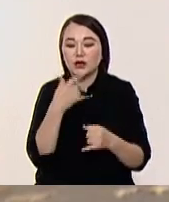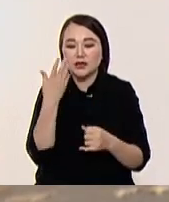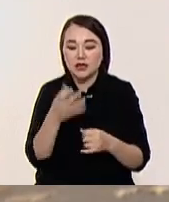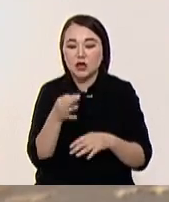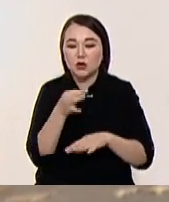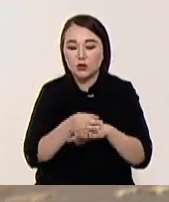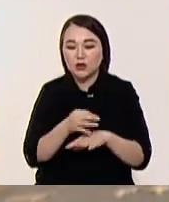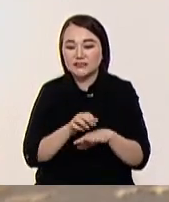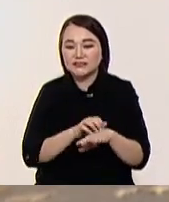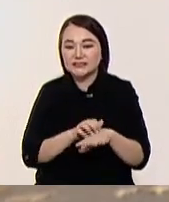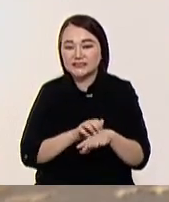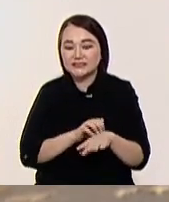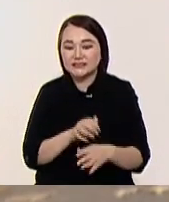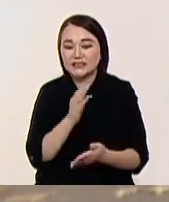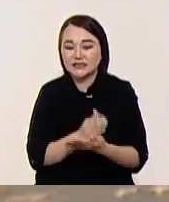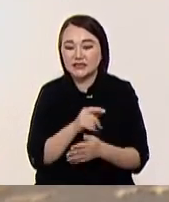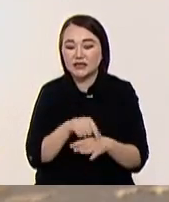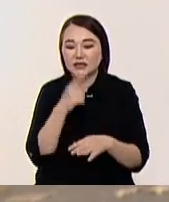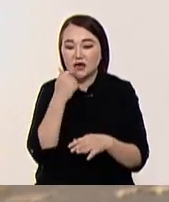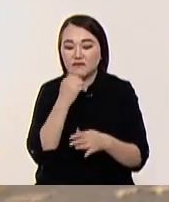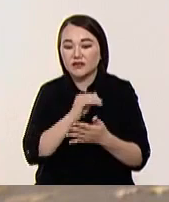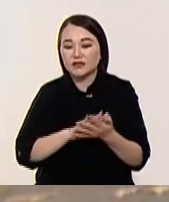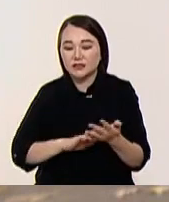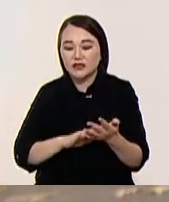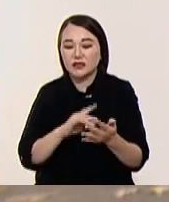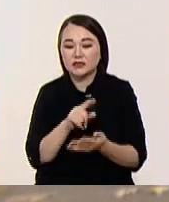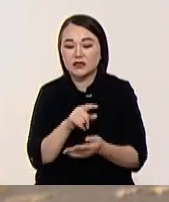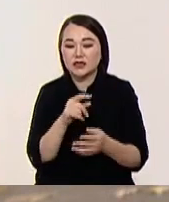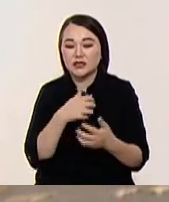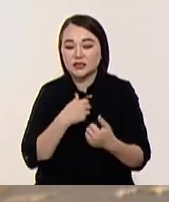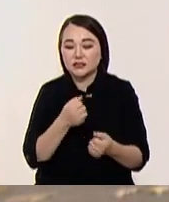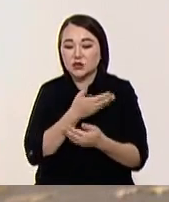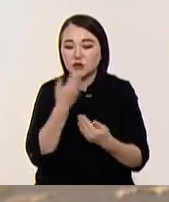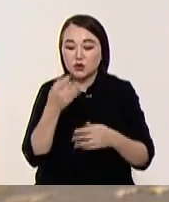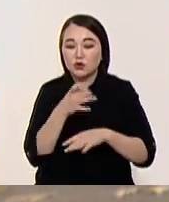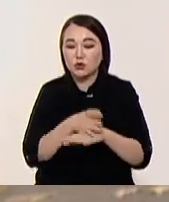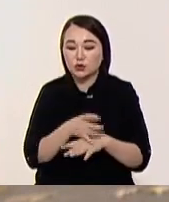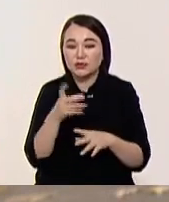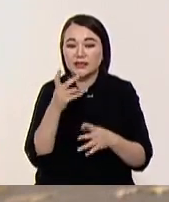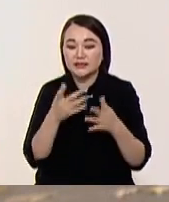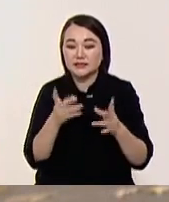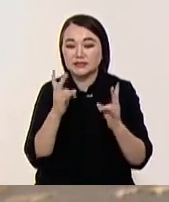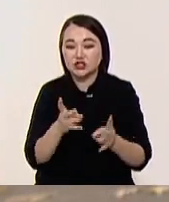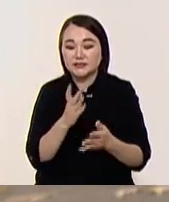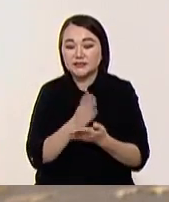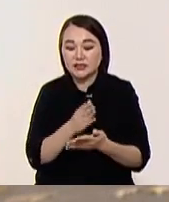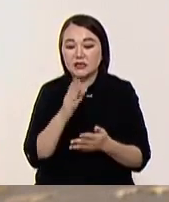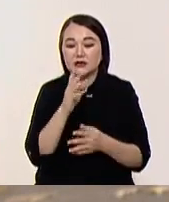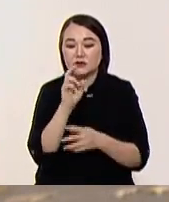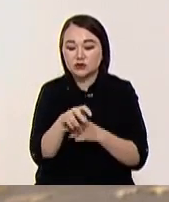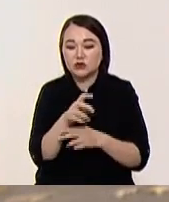родинка зудит и кровит. При подозрении на нездоровую родинку можете обратиться к дерматологу в